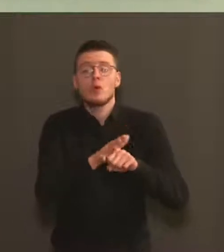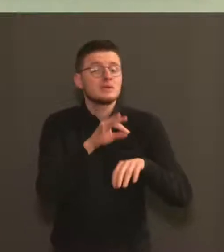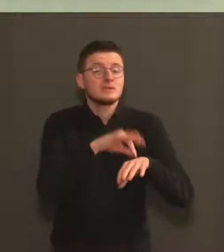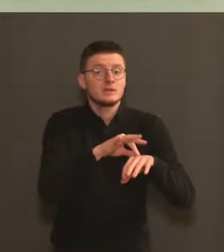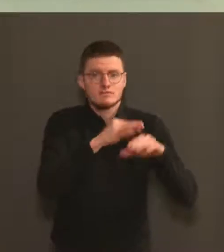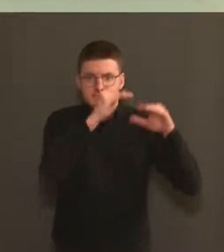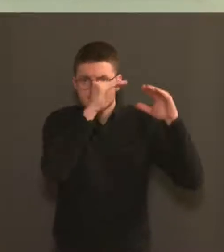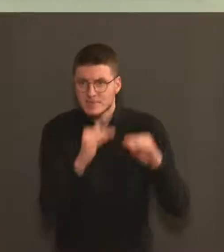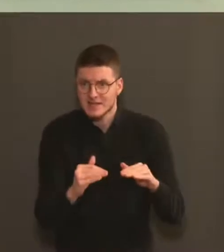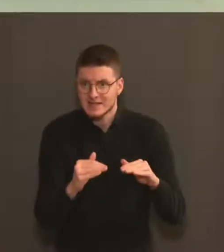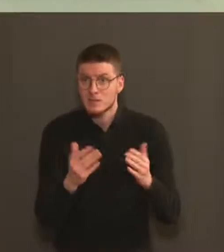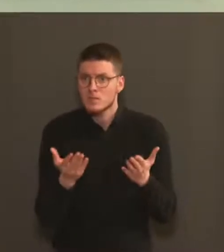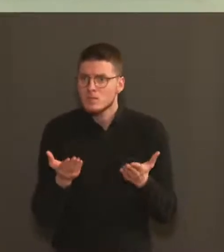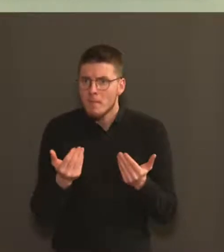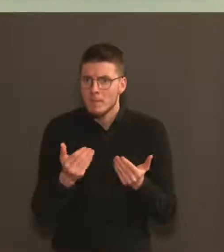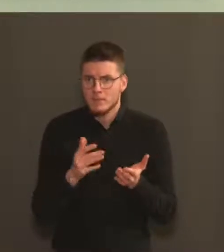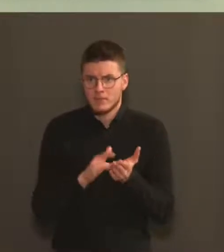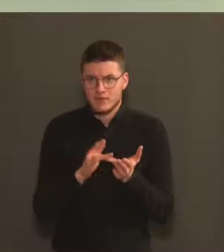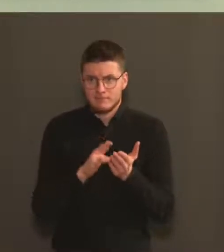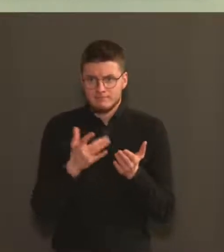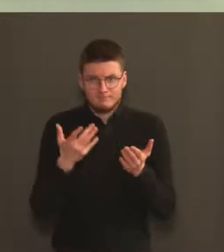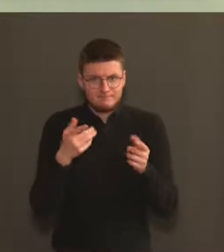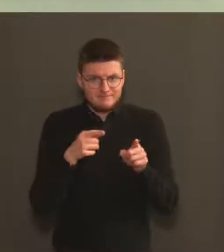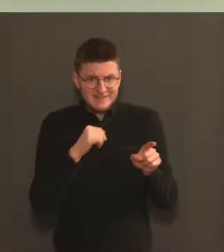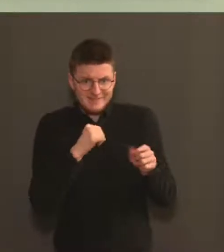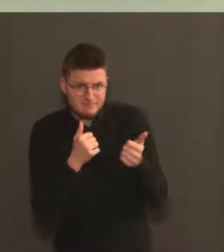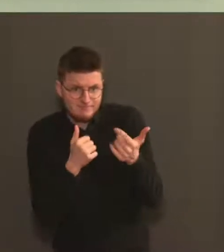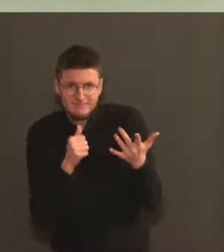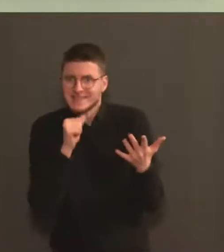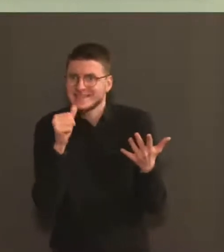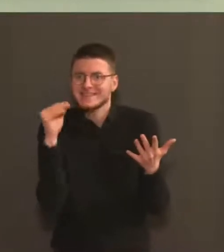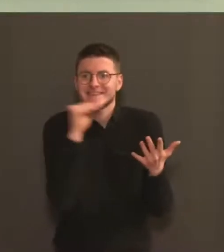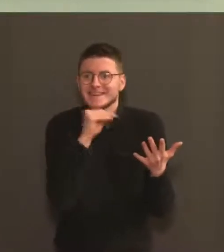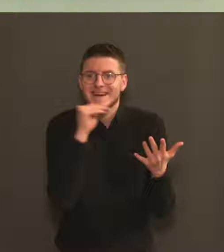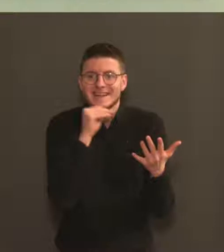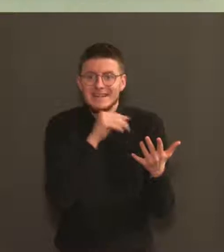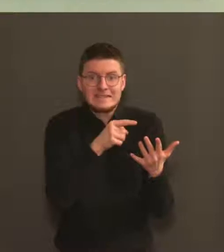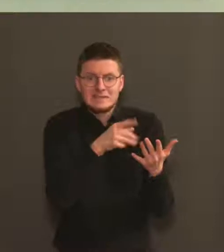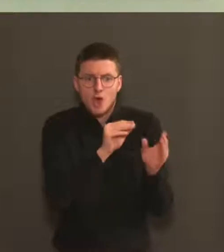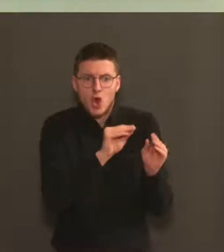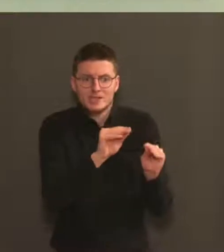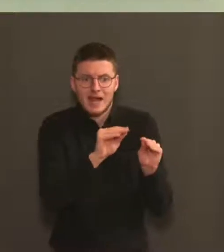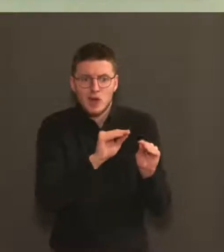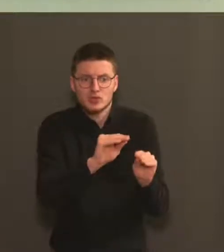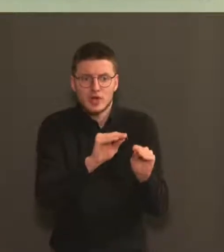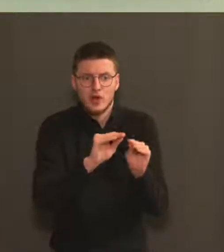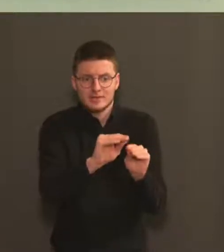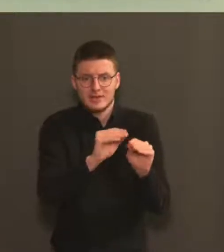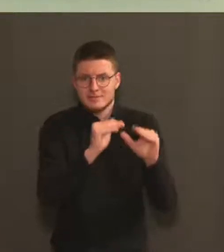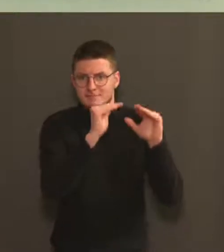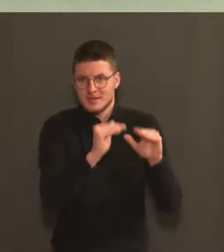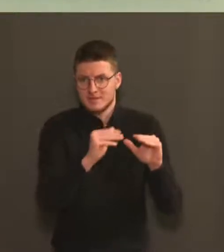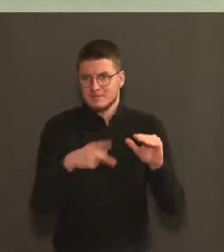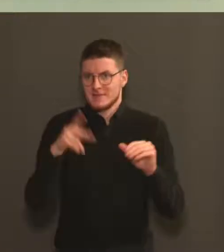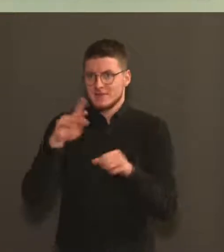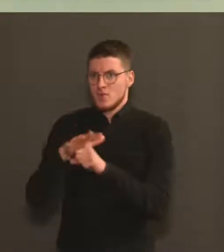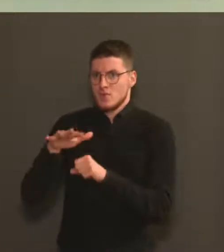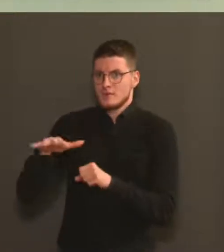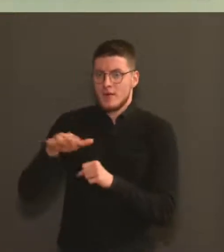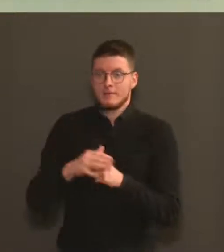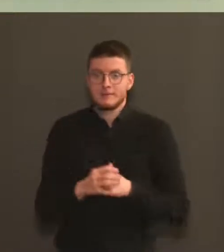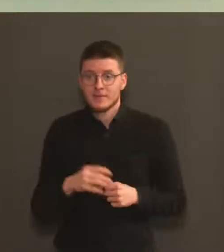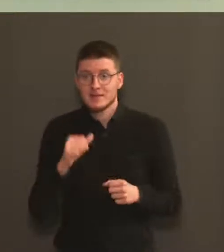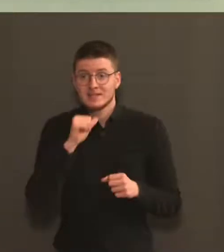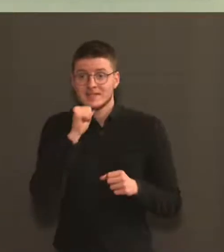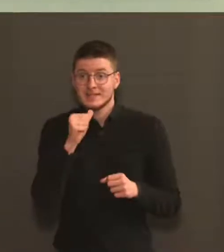het uitstellen van niet dringende ingrepen. Het wil echter niet zeggen, omdat een ingreep niet dringend is, dat deze ingreep